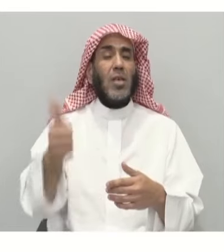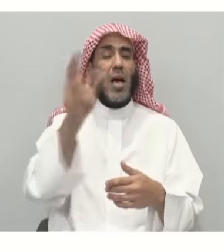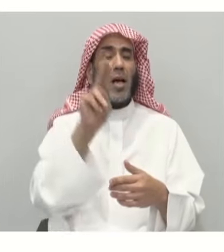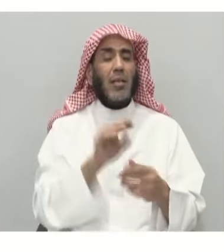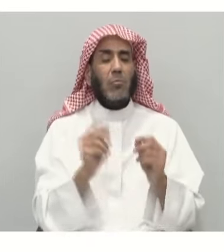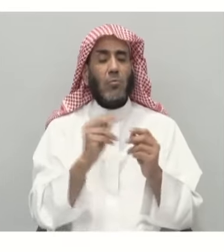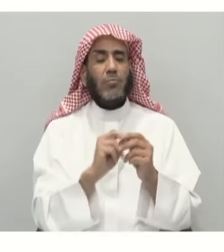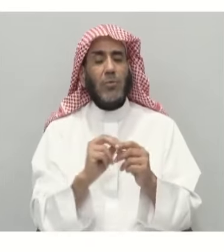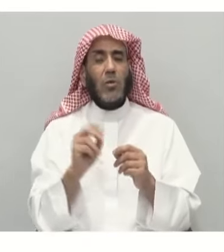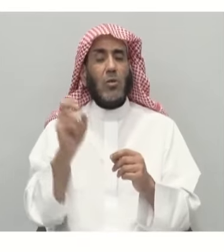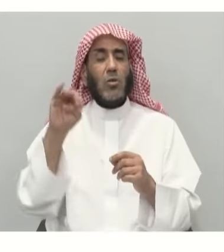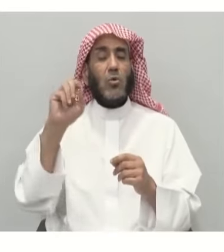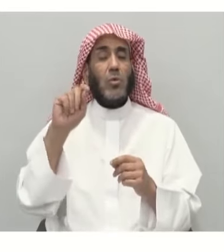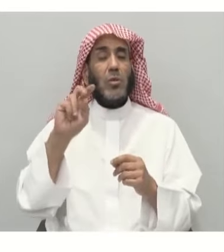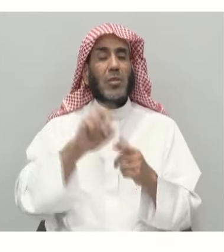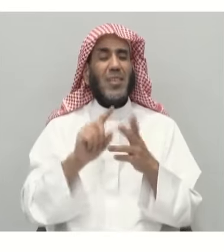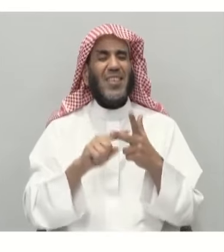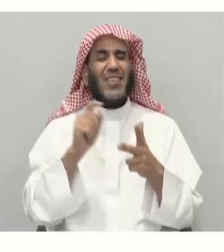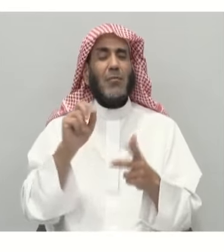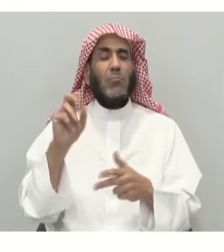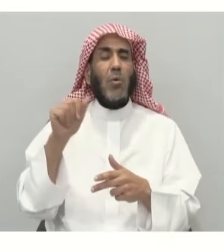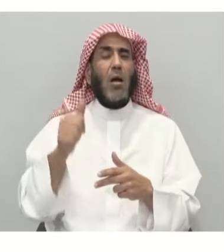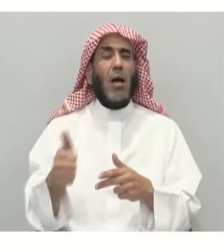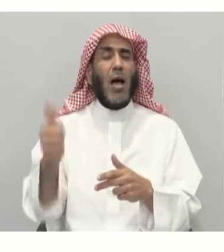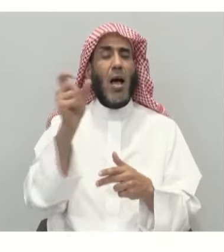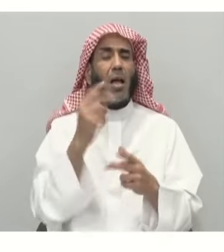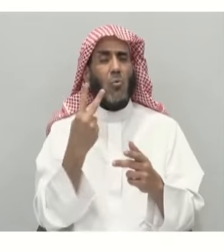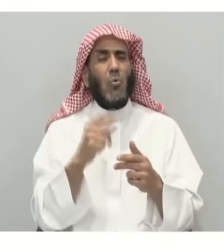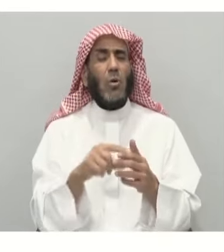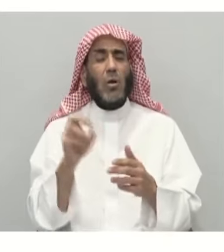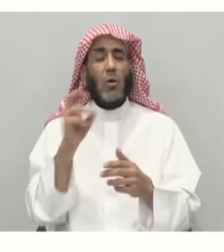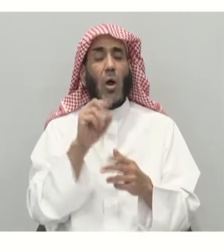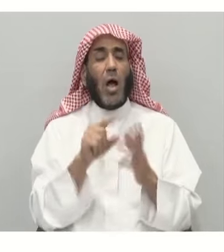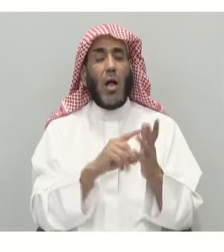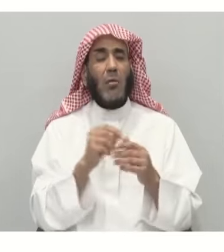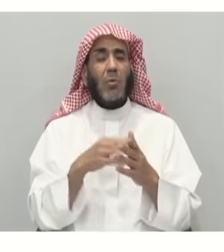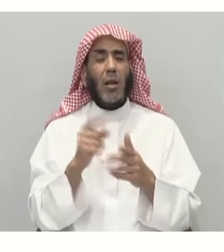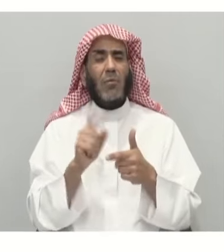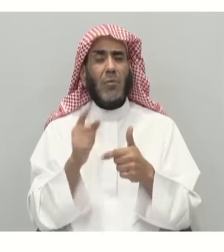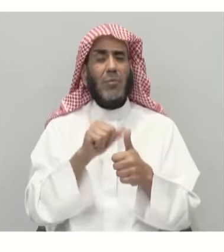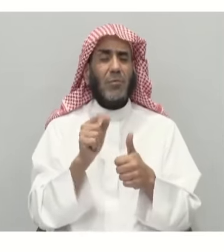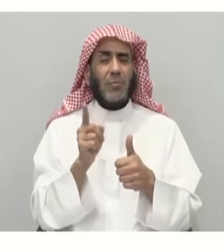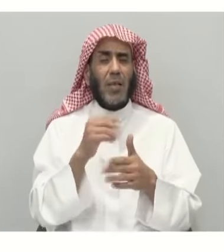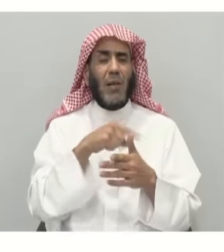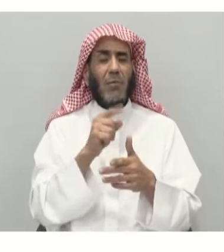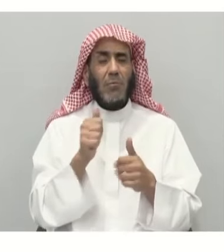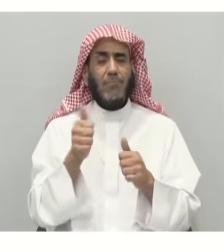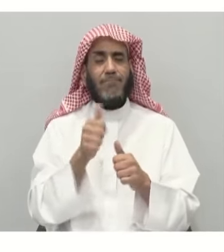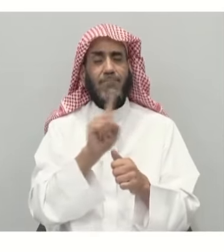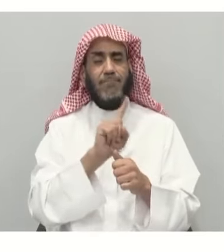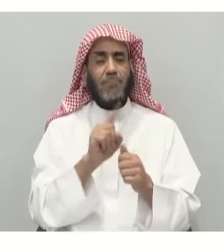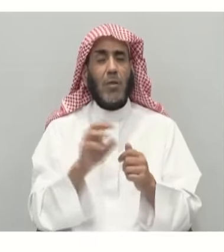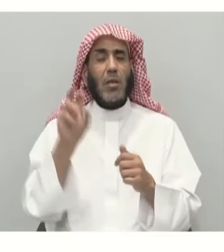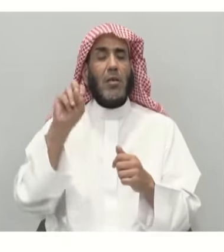مرسومه هنا جزءان وقران ومنش اما اذا كانت الهمزه على السطر وقبلها الف وبعدها الف فلا تكتب مده مثل